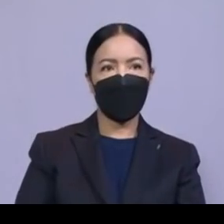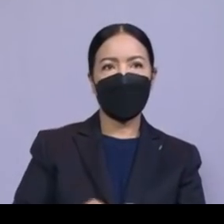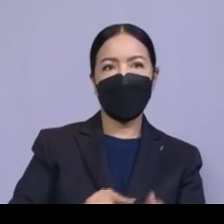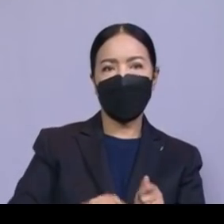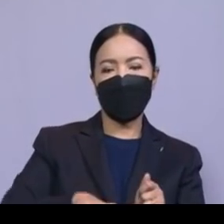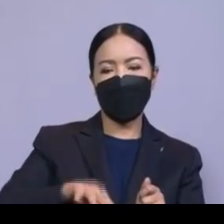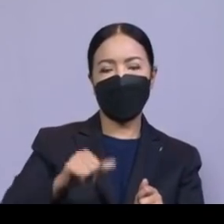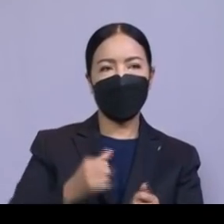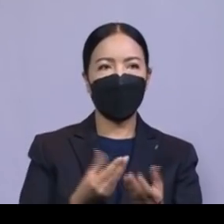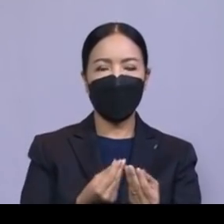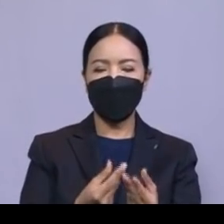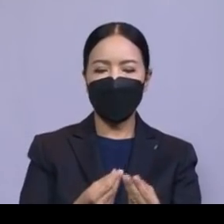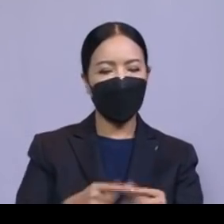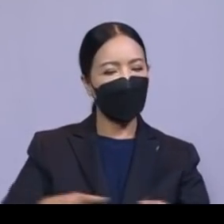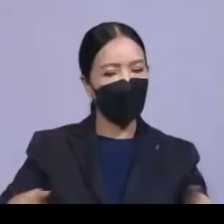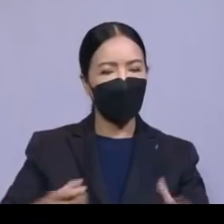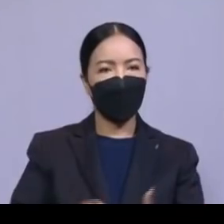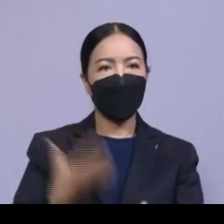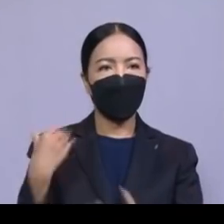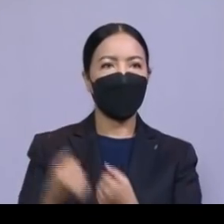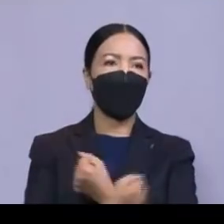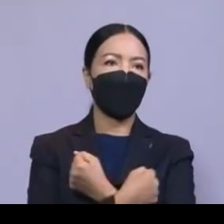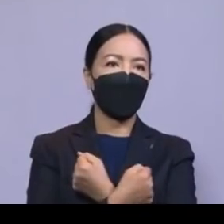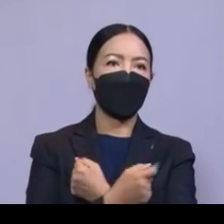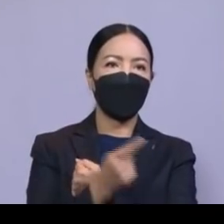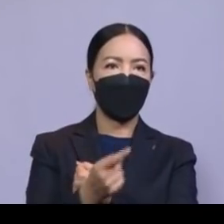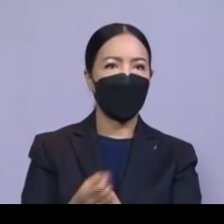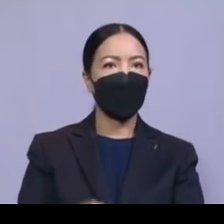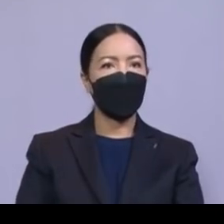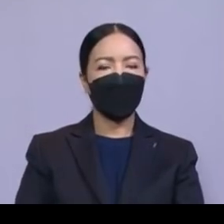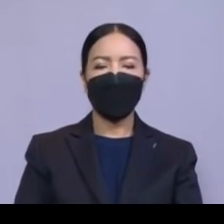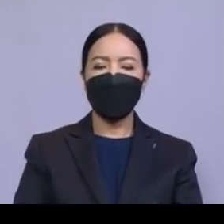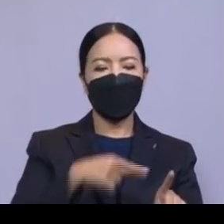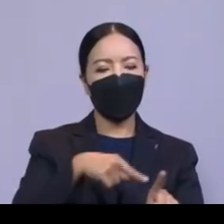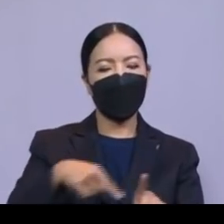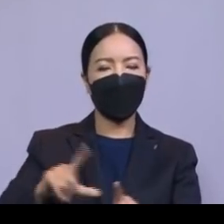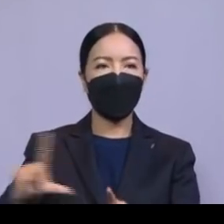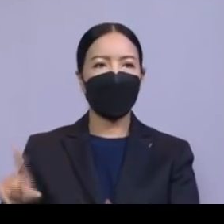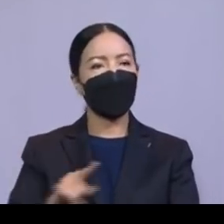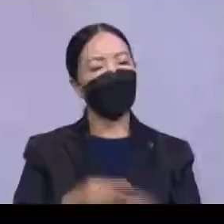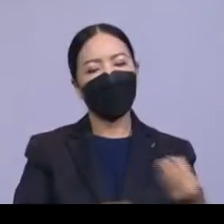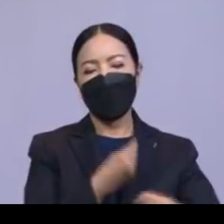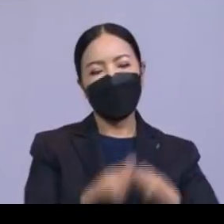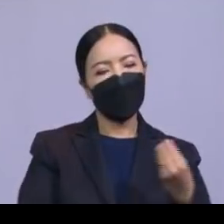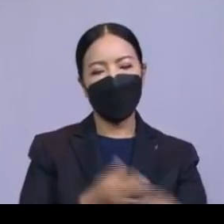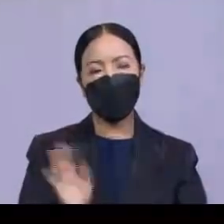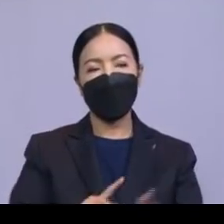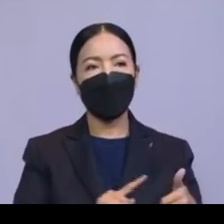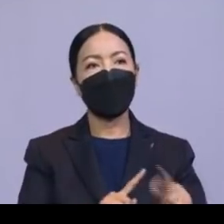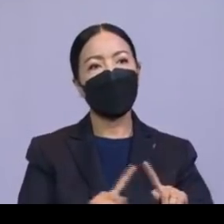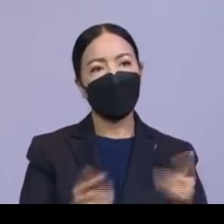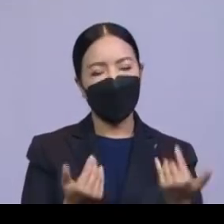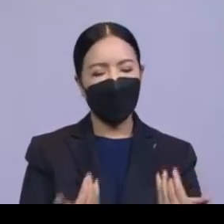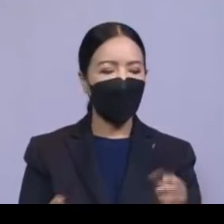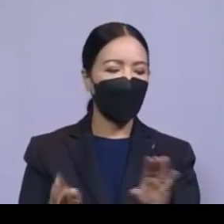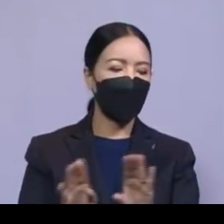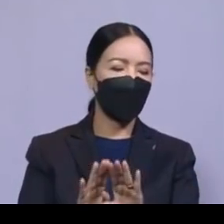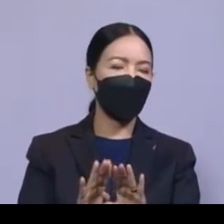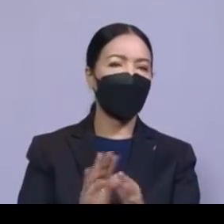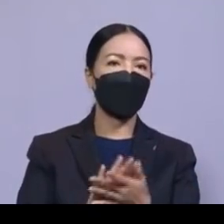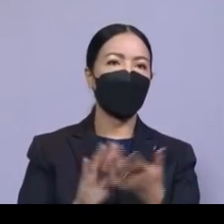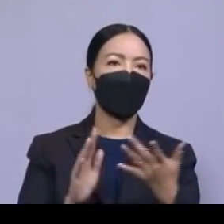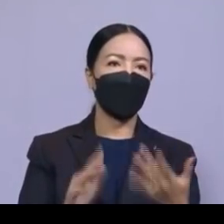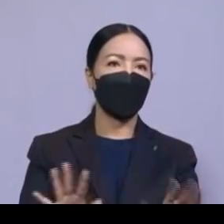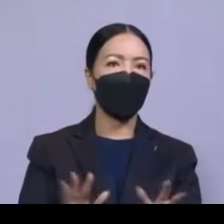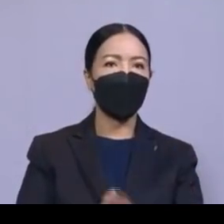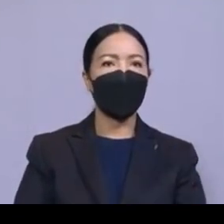เลยเป็นที่ดินที่แพงมากนะคะถุงจะให้มีคนให้เป็นพันๆล้านแต่ท่านก็ไม่ร้านขายค่ะแต่วันนี้ก็ต้องปิดตัวลงแล้วล่ะ